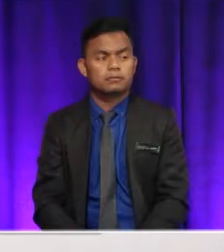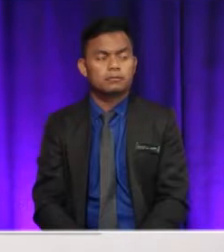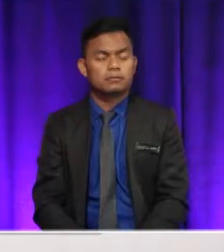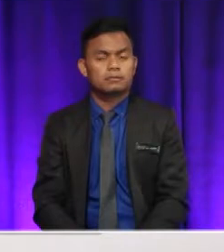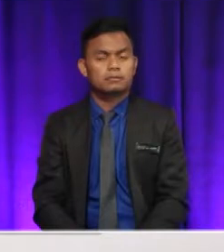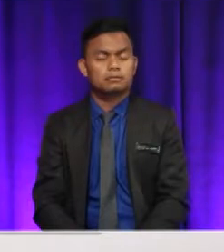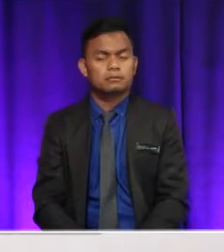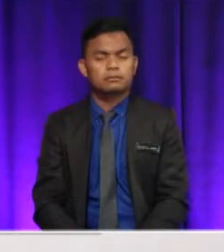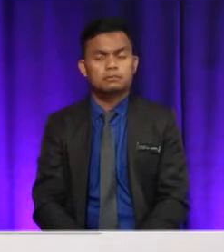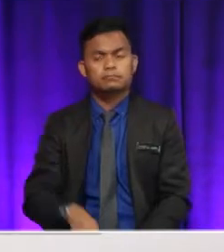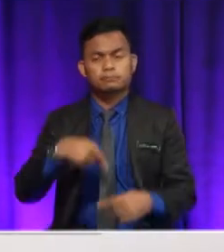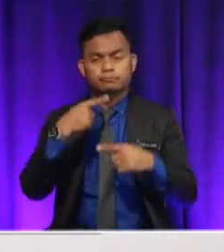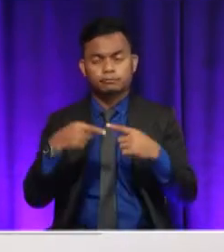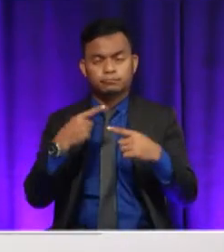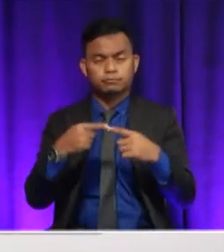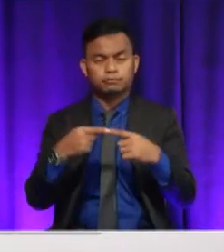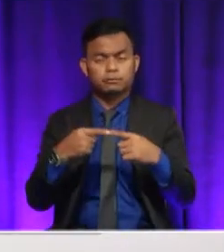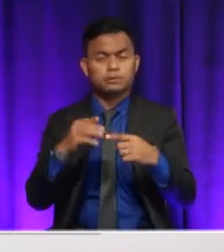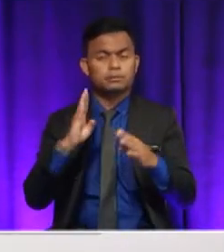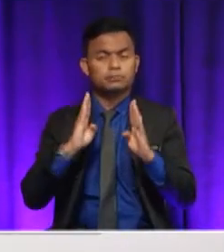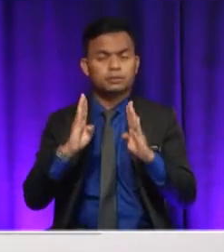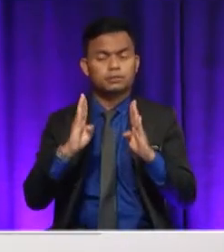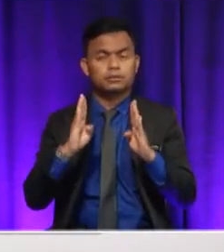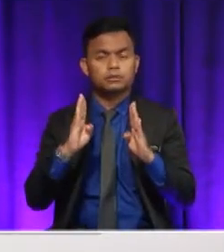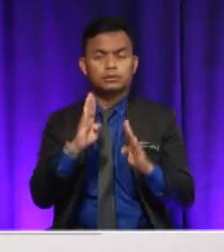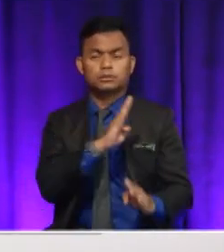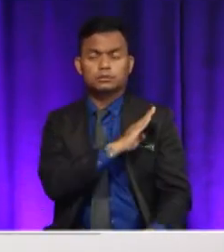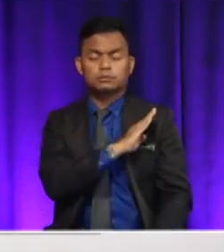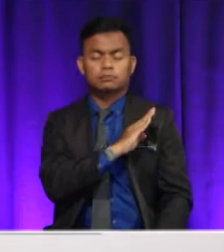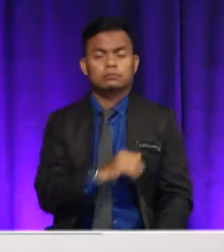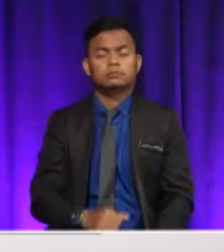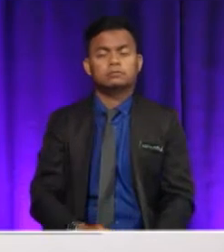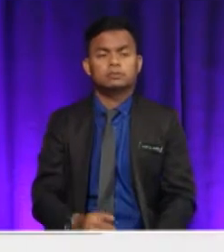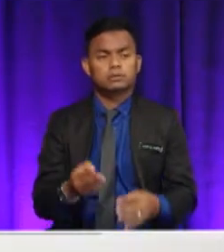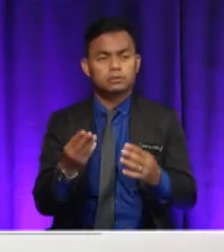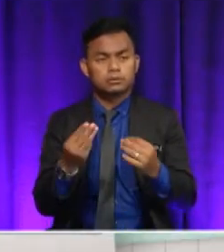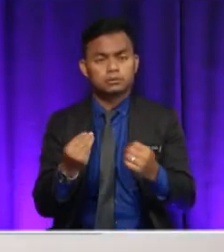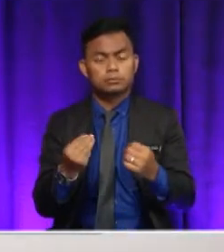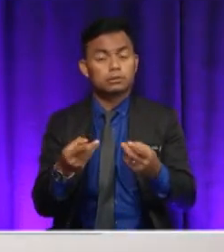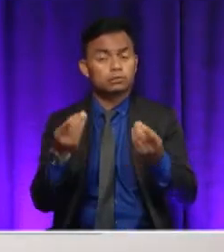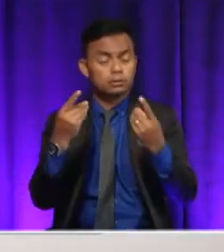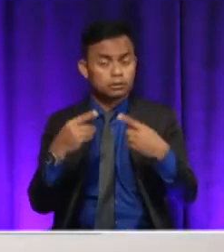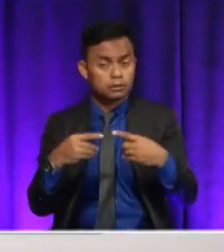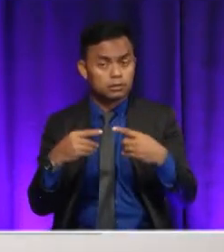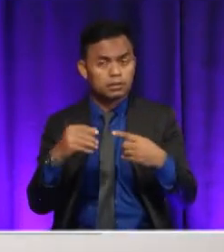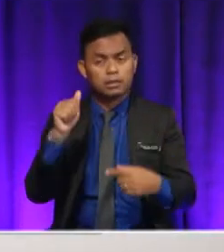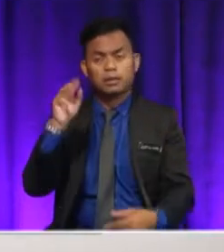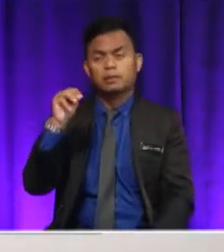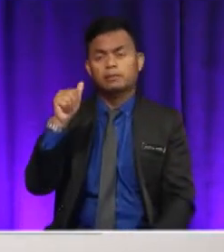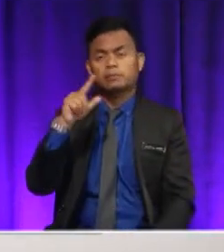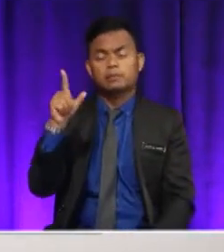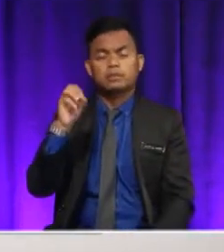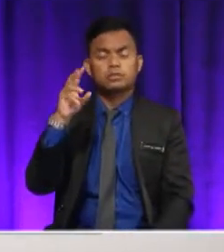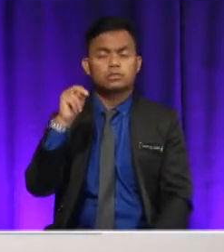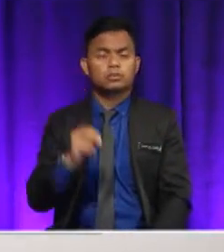penjagaan Staford, mengucapkan bahawa dia ingin menjadi orang yang untuk berjalan 4,000 mile dari Amazon dari source to